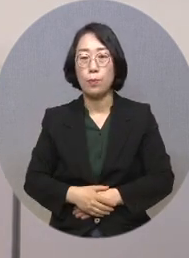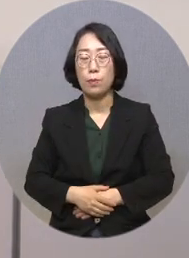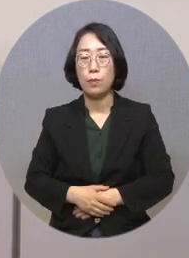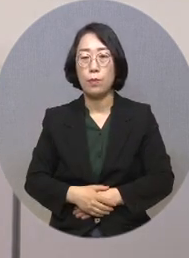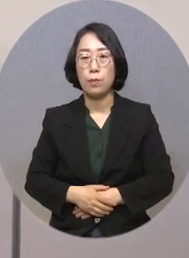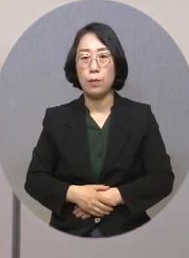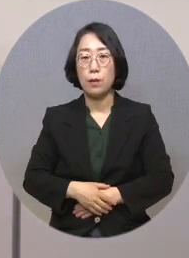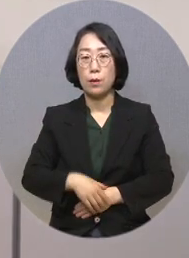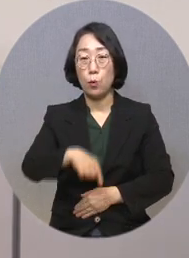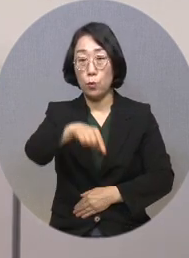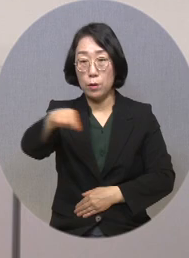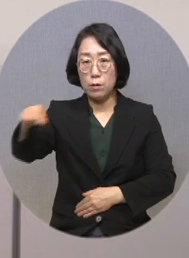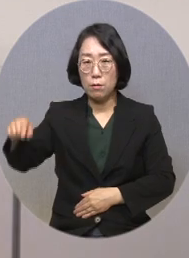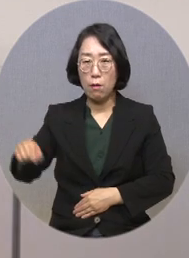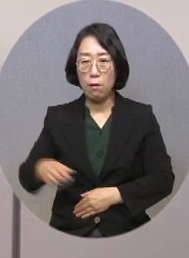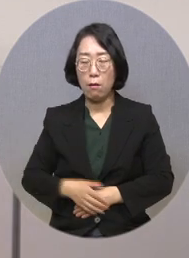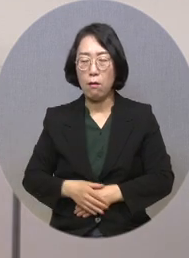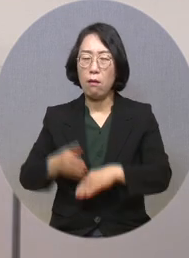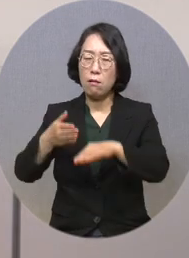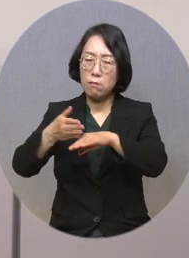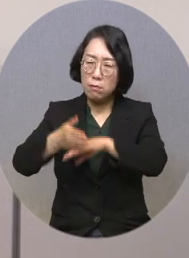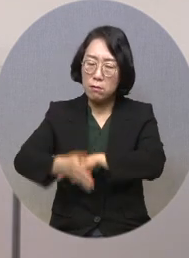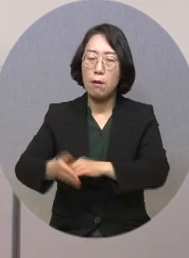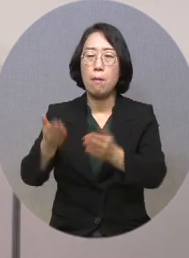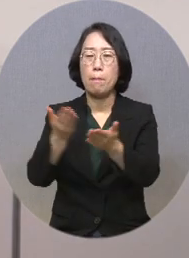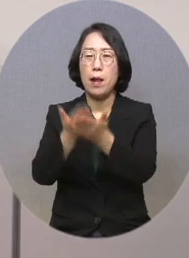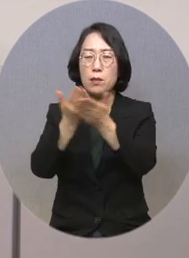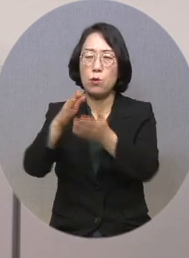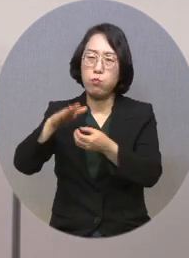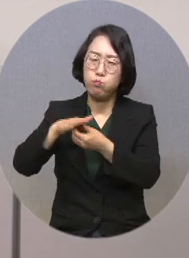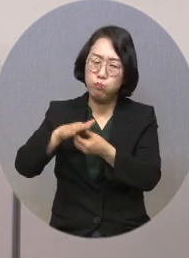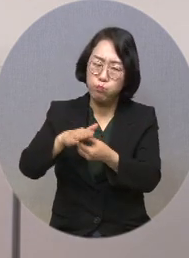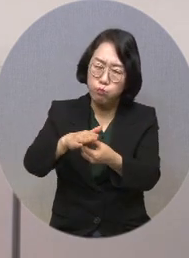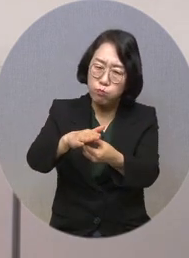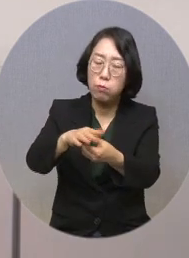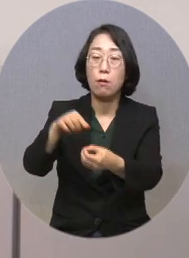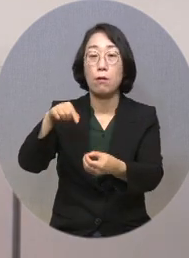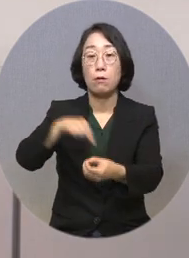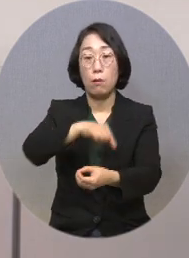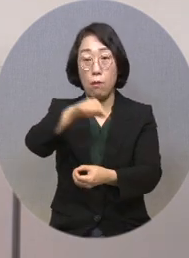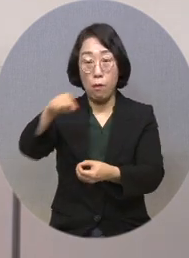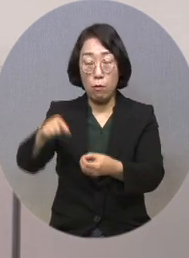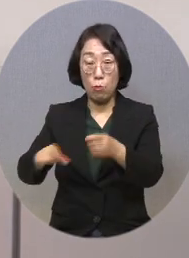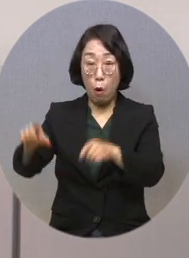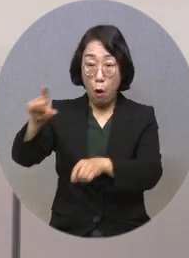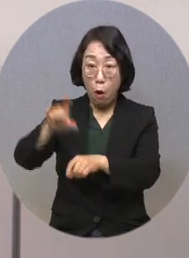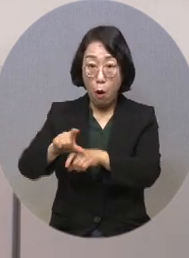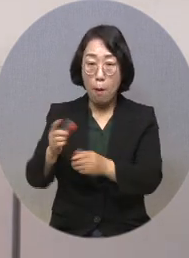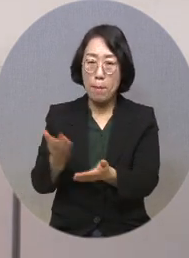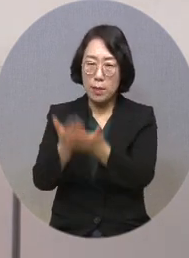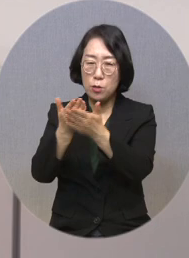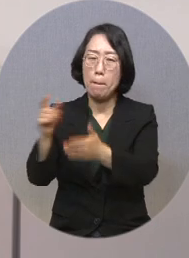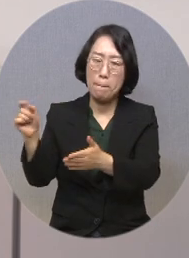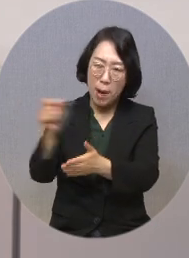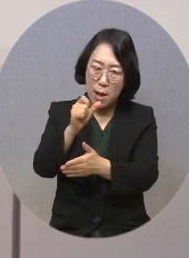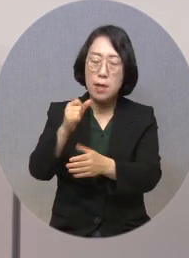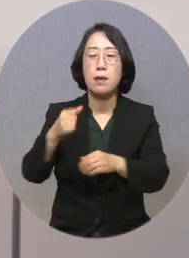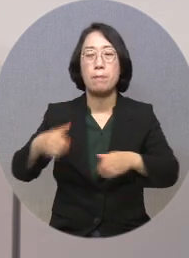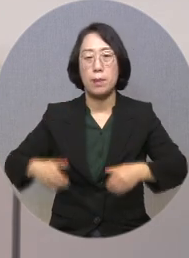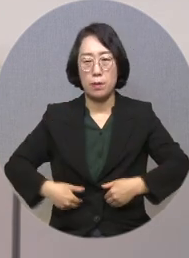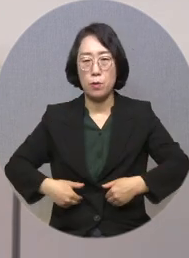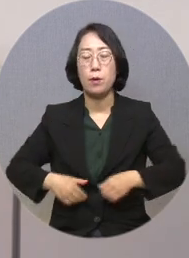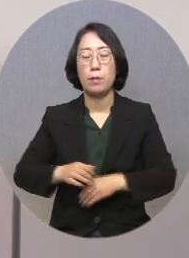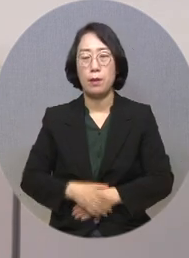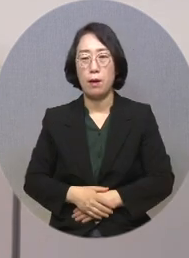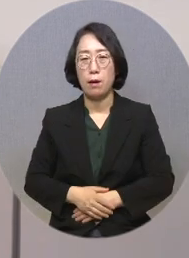그곳에 낙후된 지역을 균형 발전을 위해서 더욱 노력하겠습니다. 도고